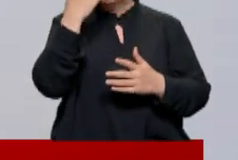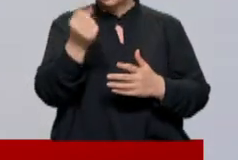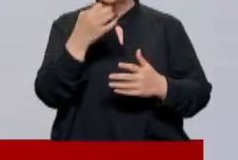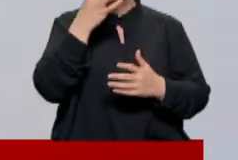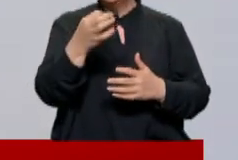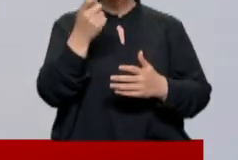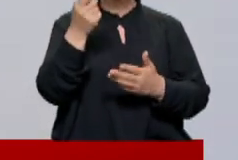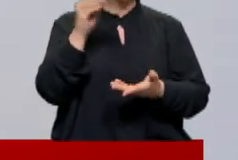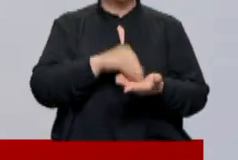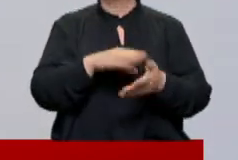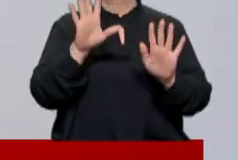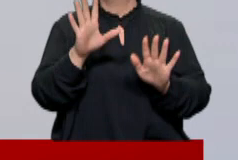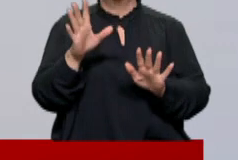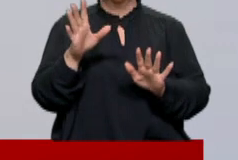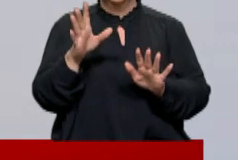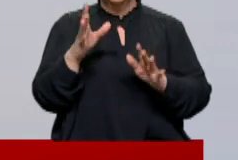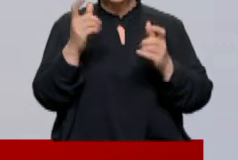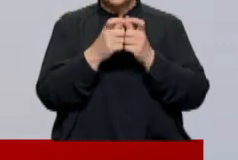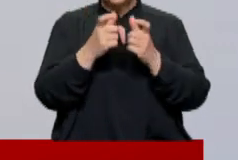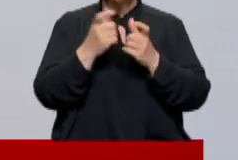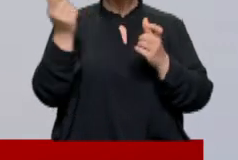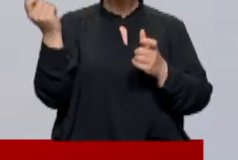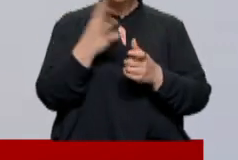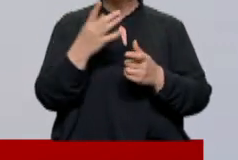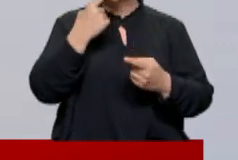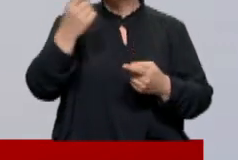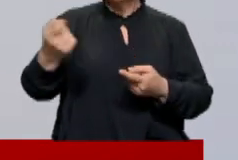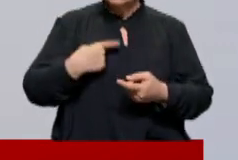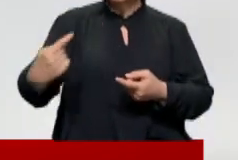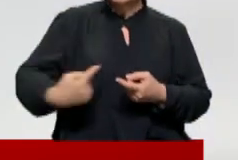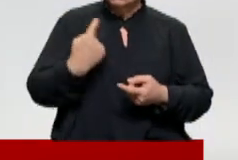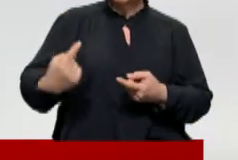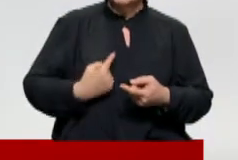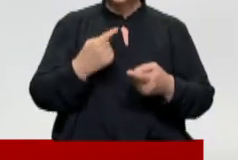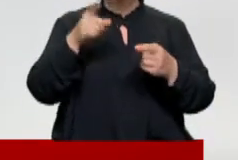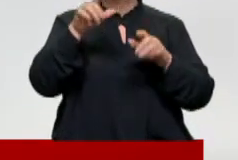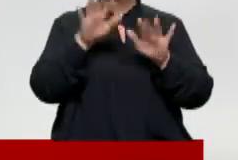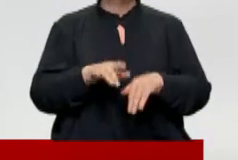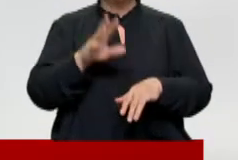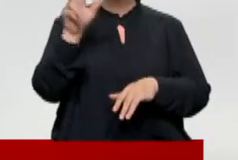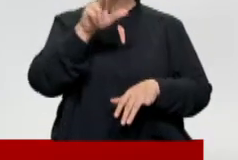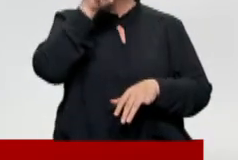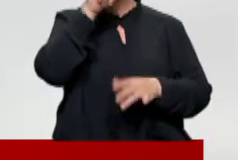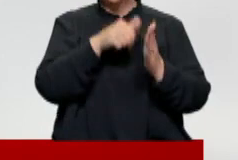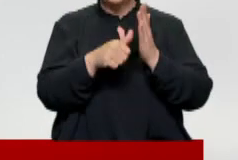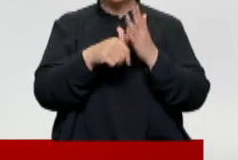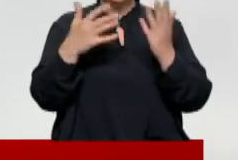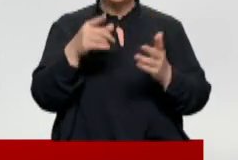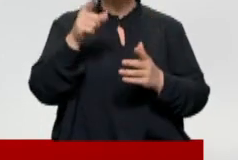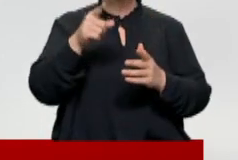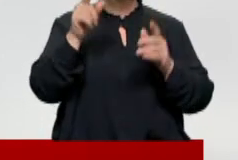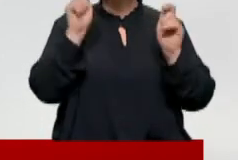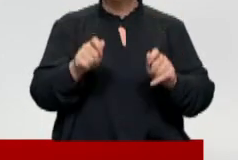izni ya da ücreti alamadıklarını derneğimize defalarca ifade etmişlerdir. Yazı 30 Mart tarihli ama iddiaya göre